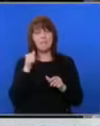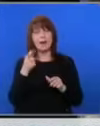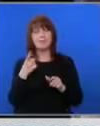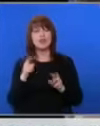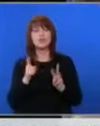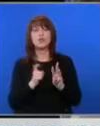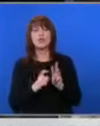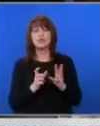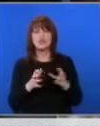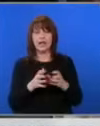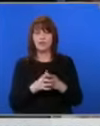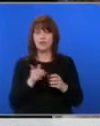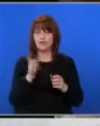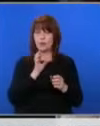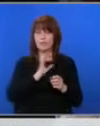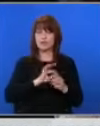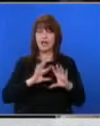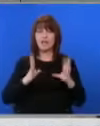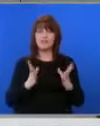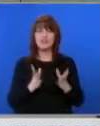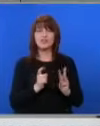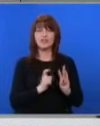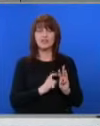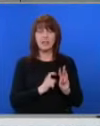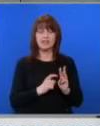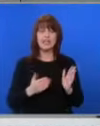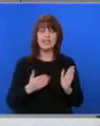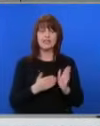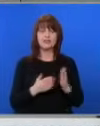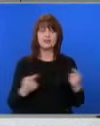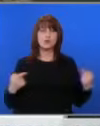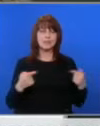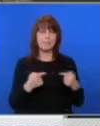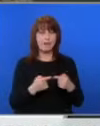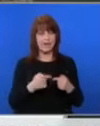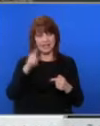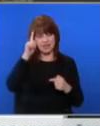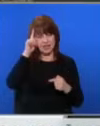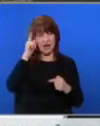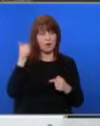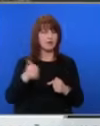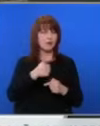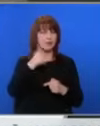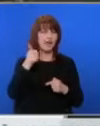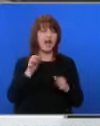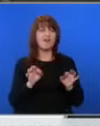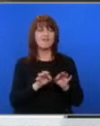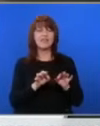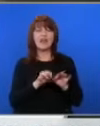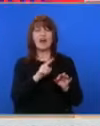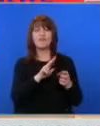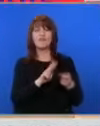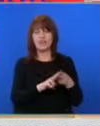сега той спечели първичните избори в почти всички щати срещу съперницата си Ники Хейли, която победи във федералния окръг